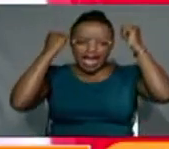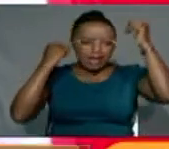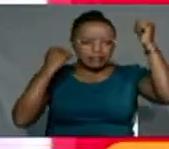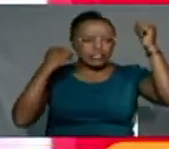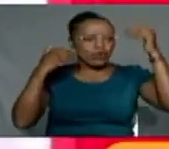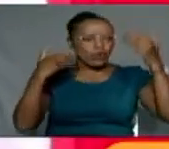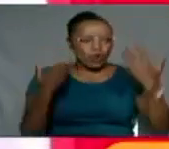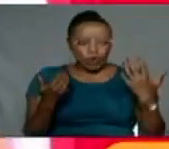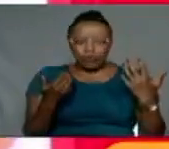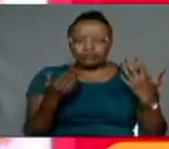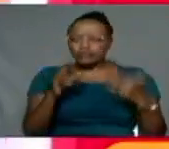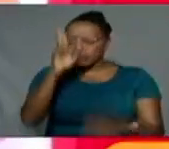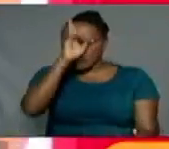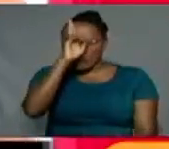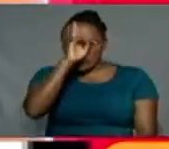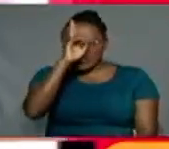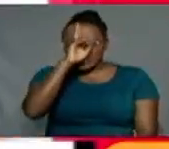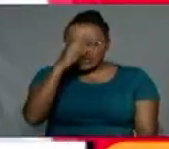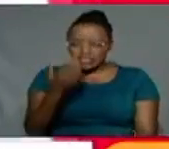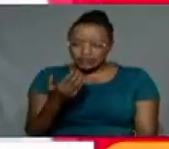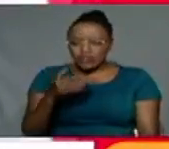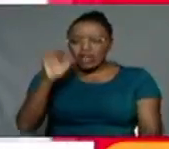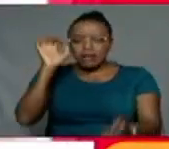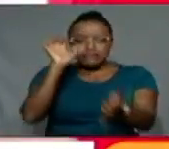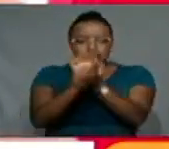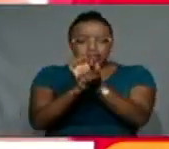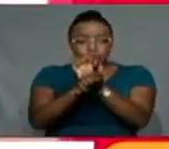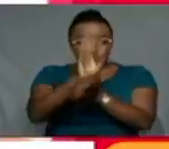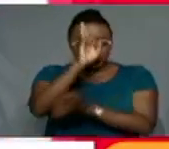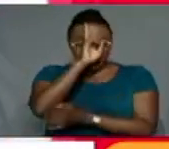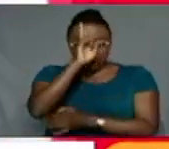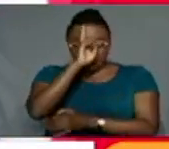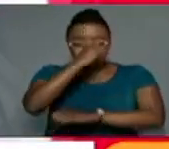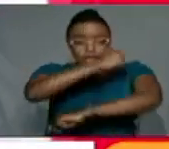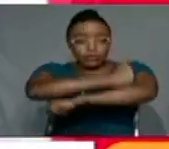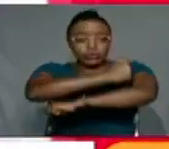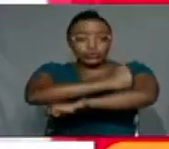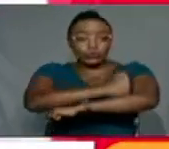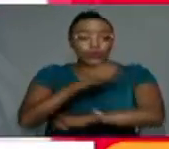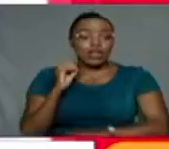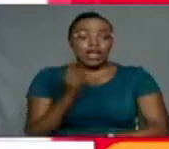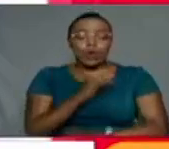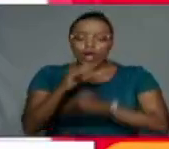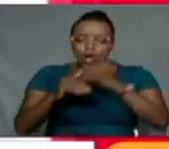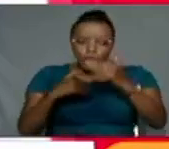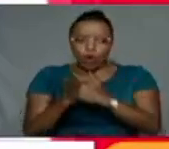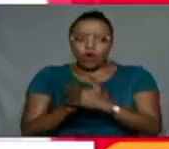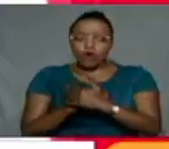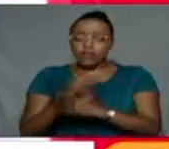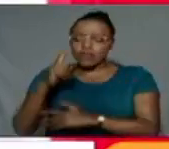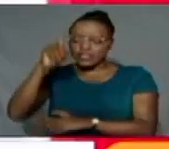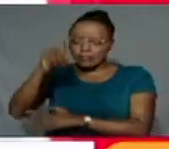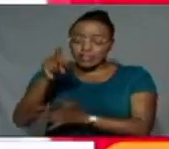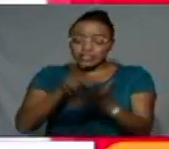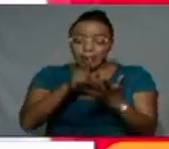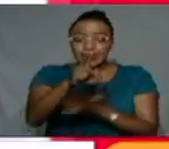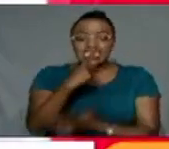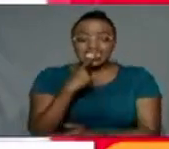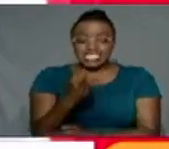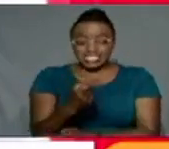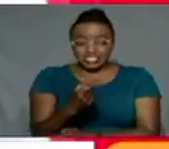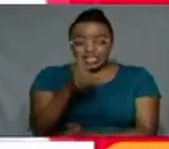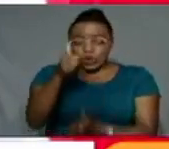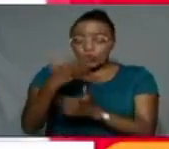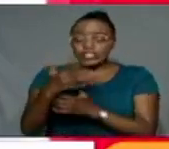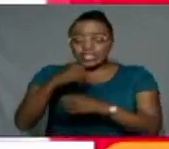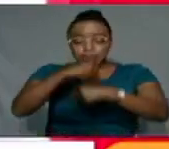polisi, ofisa wa prisons na mashule yetu, wote kwanza watakuwa wananunua mchele ambaye